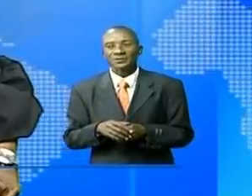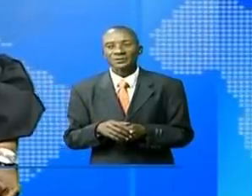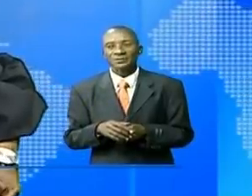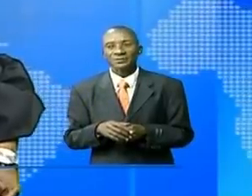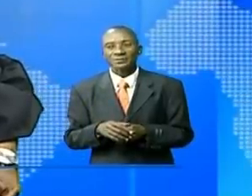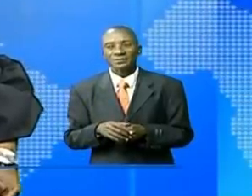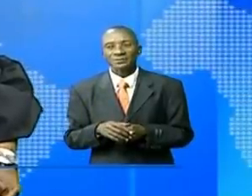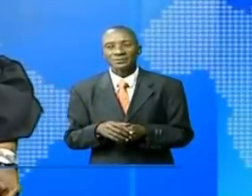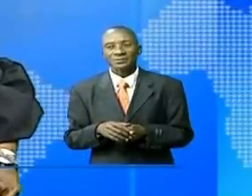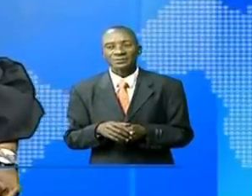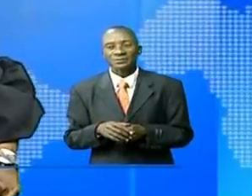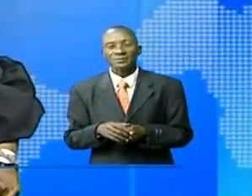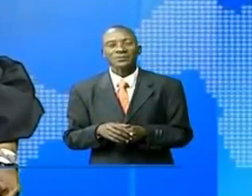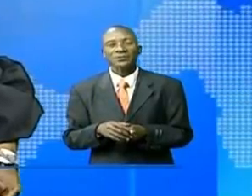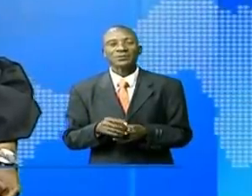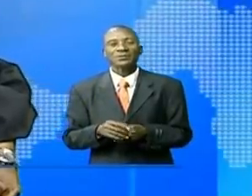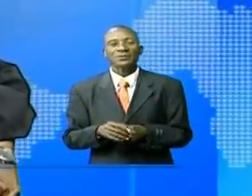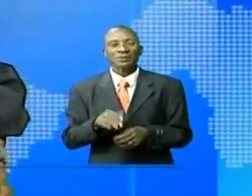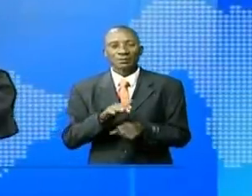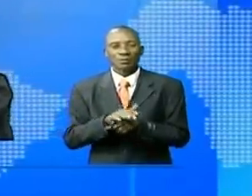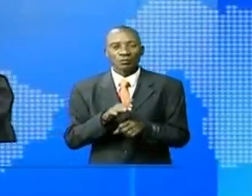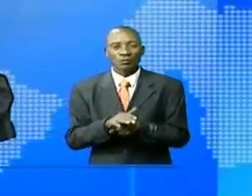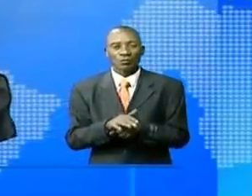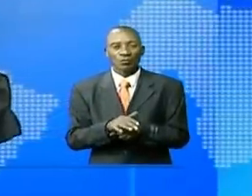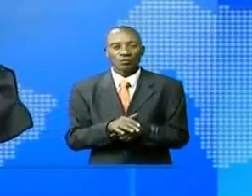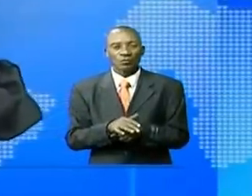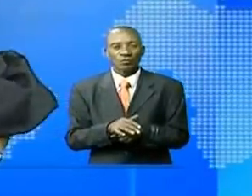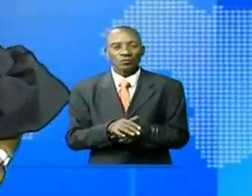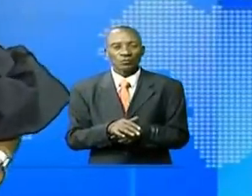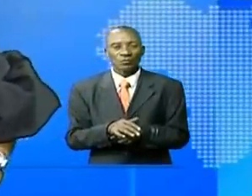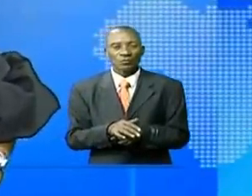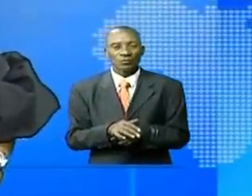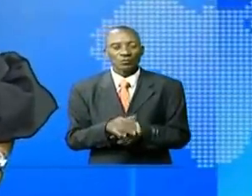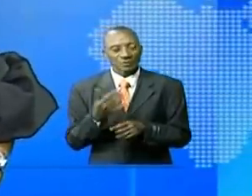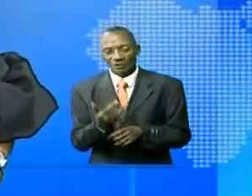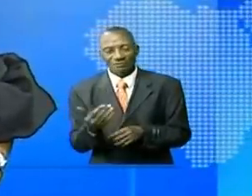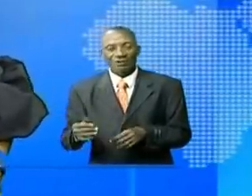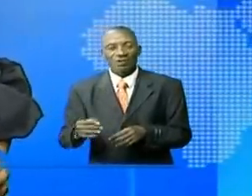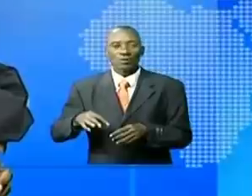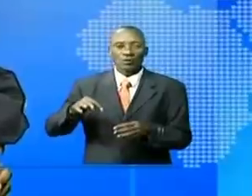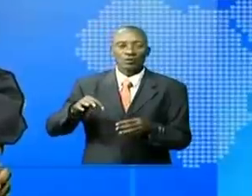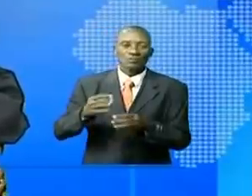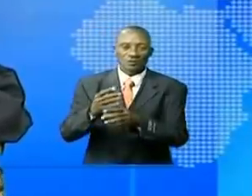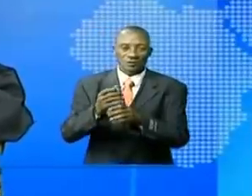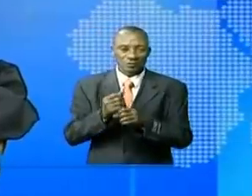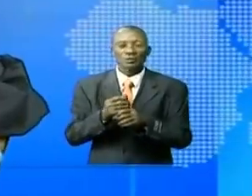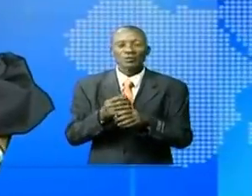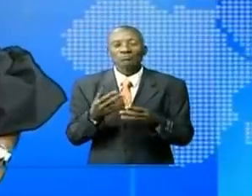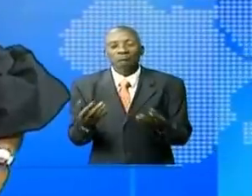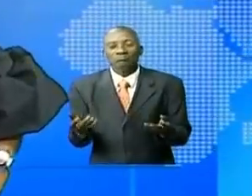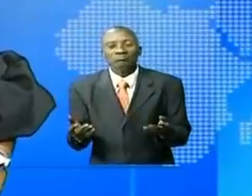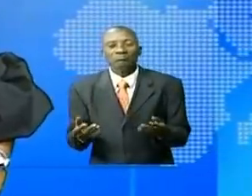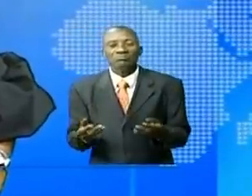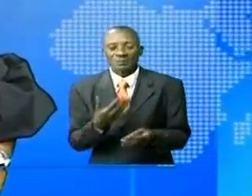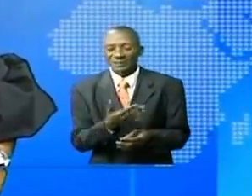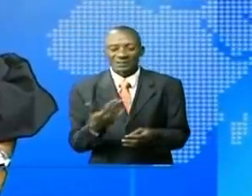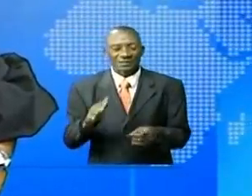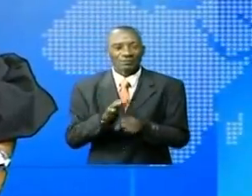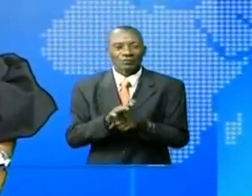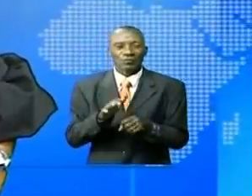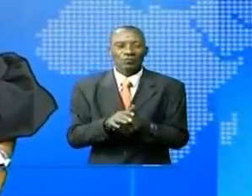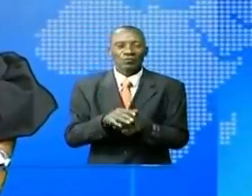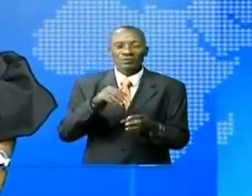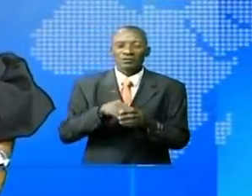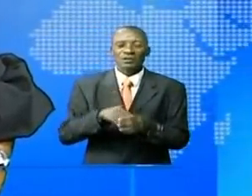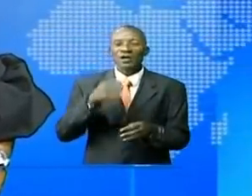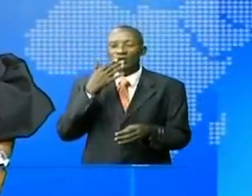médicaux administrés par les professionnels de santé. Et cela en dépit de l'état défectueux de l'hôpital général de référence de Dingila. Suivez l'état de lieu